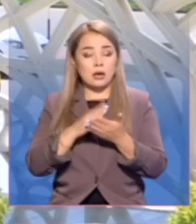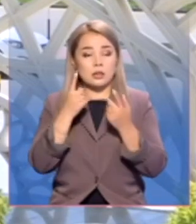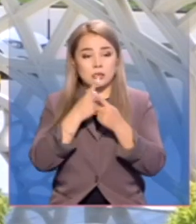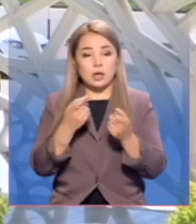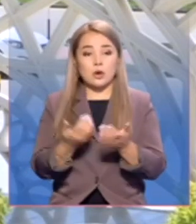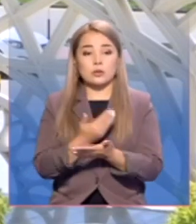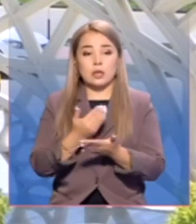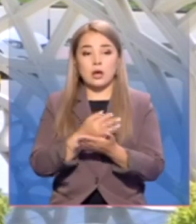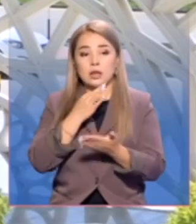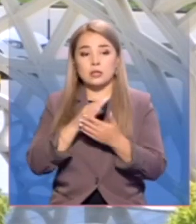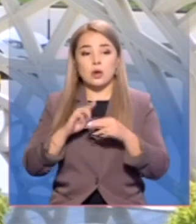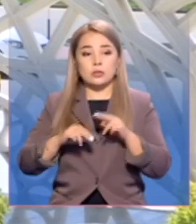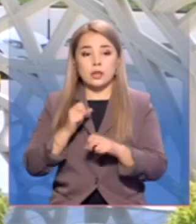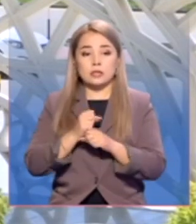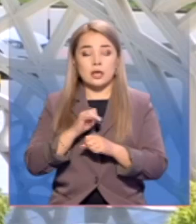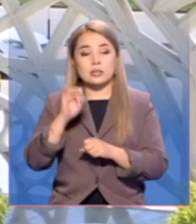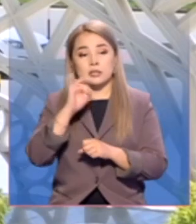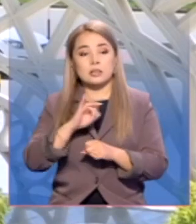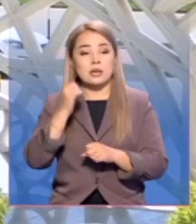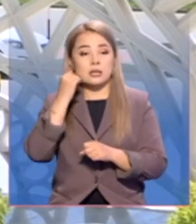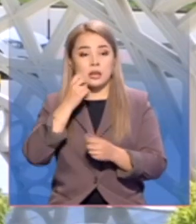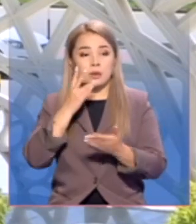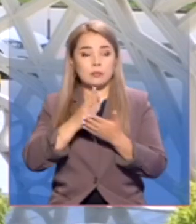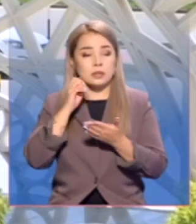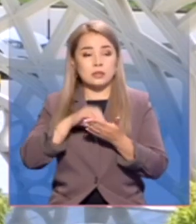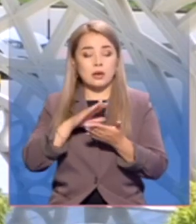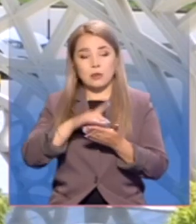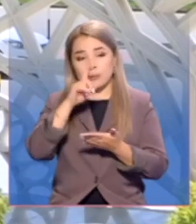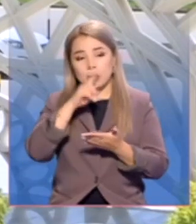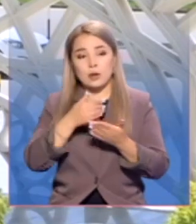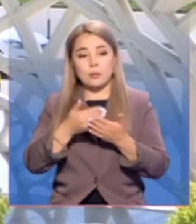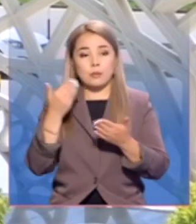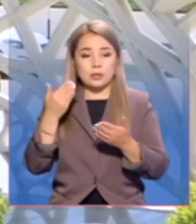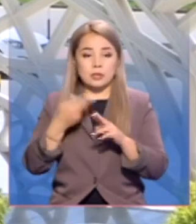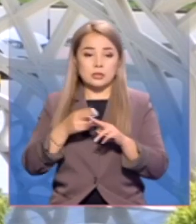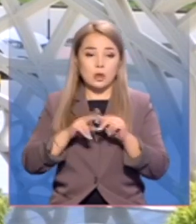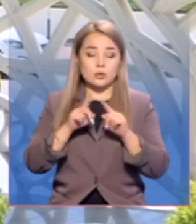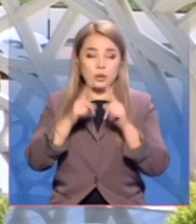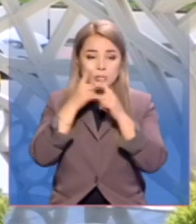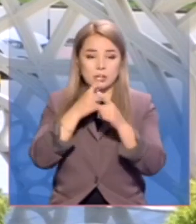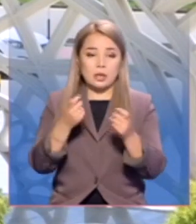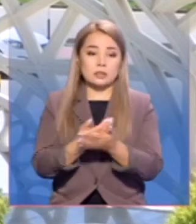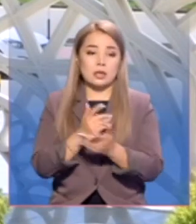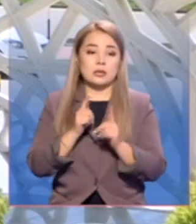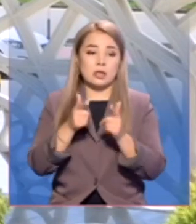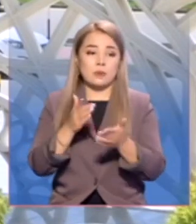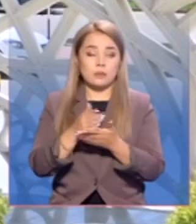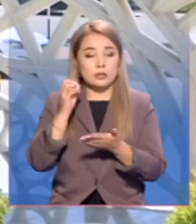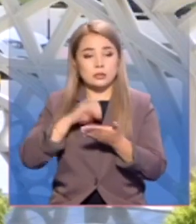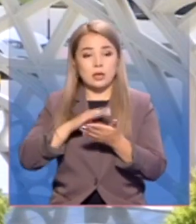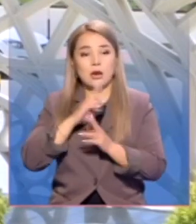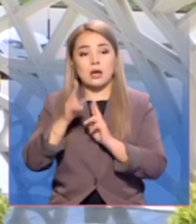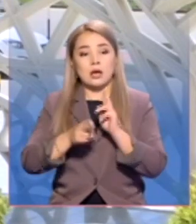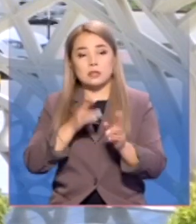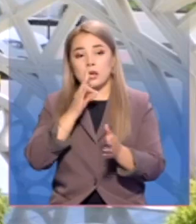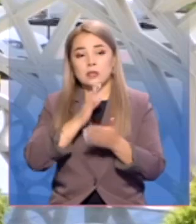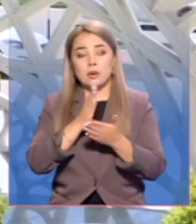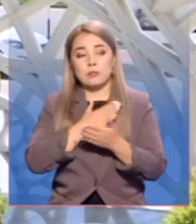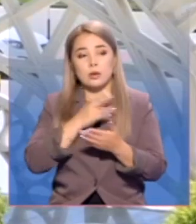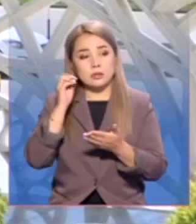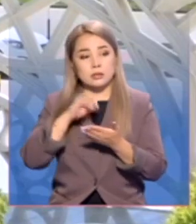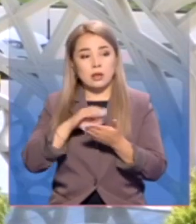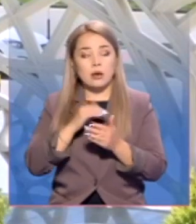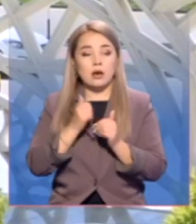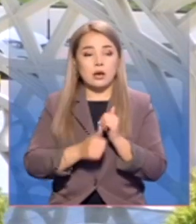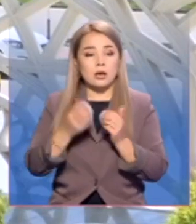ақпаратқа сүйене отырып құрамыз. Ал ескі тарифтерді өзгертерде бір ай бұрын абонентке хабарлама жібереміз. Көбі бұрынғы тарифіміз қымбатта деп шағымданады. Біз оның бағасын ғана емес, ай